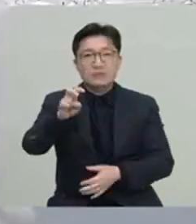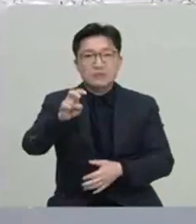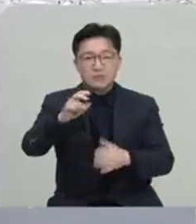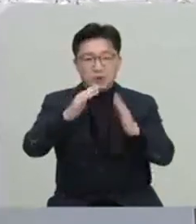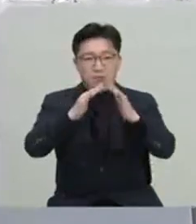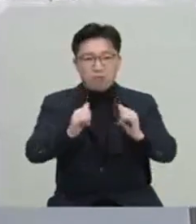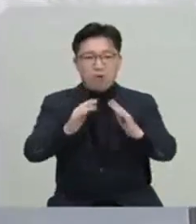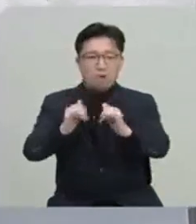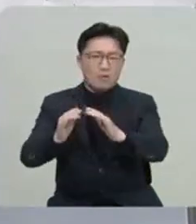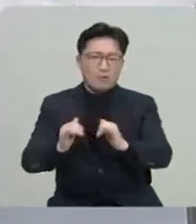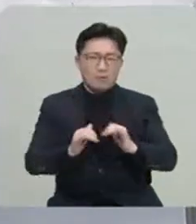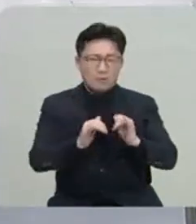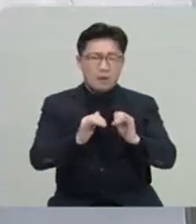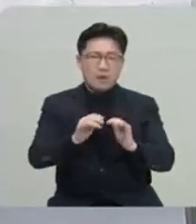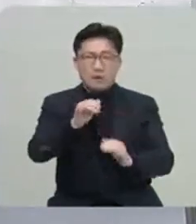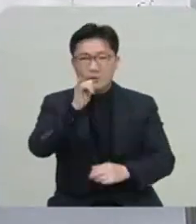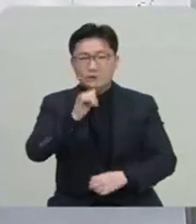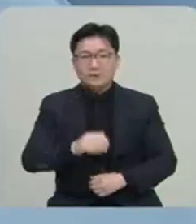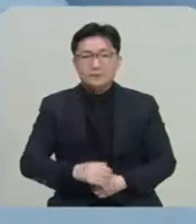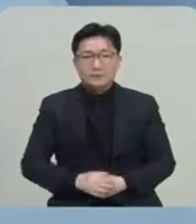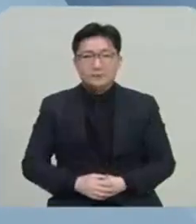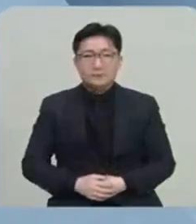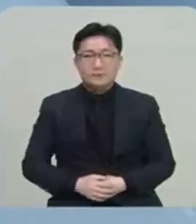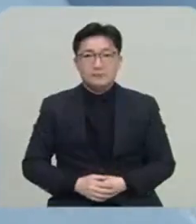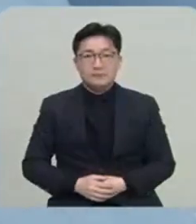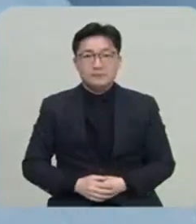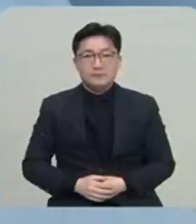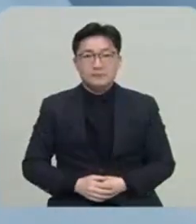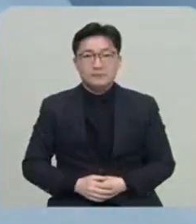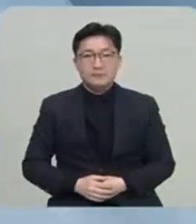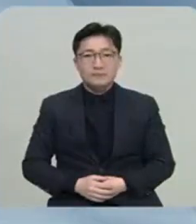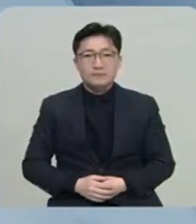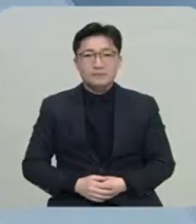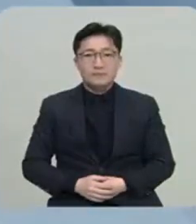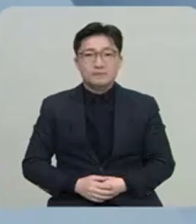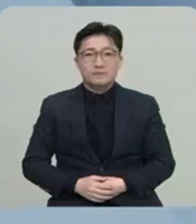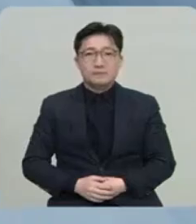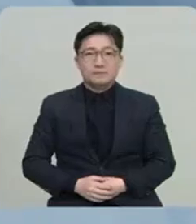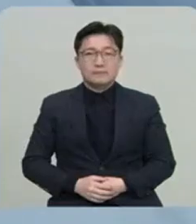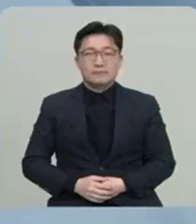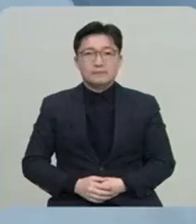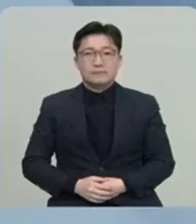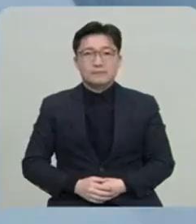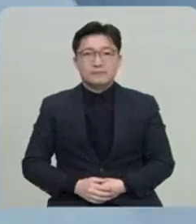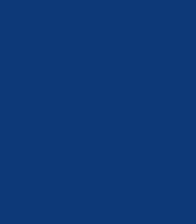1.8x 면적에 피해가났습니다 KBS 뉴스 서윤덕